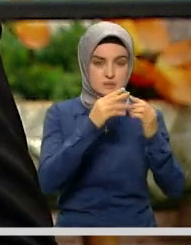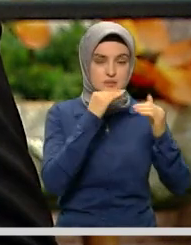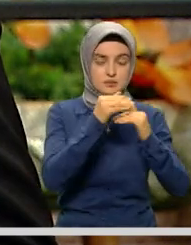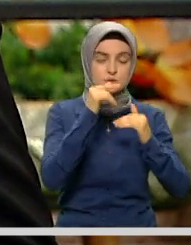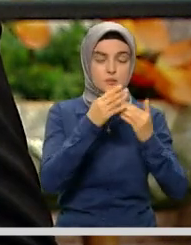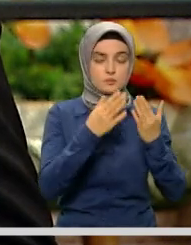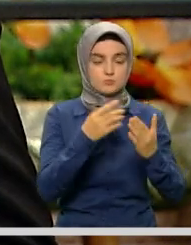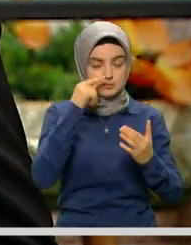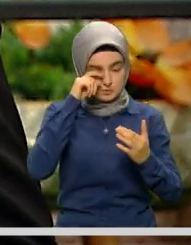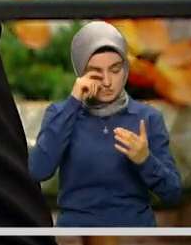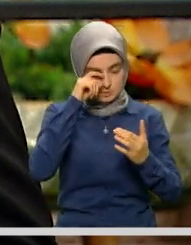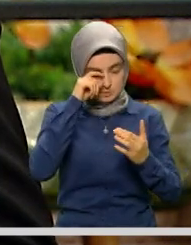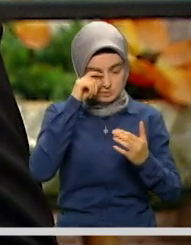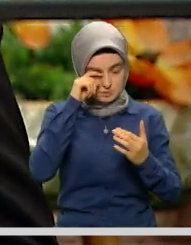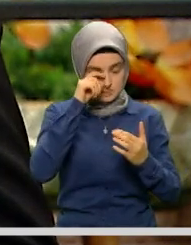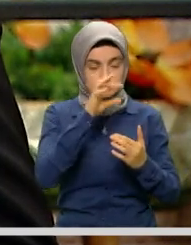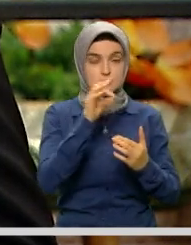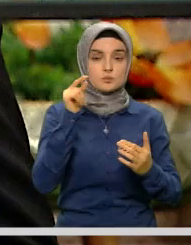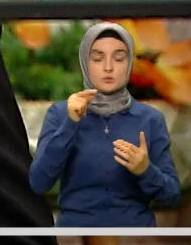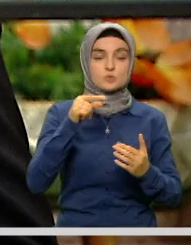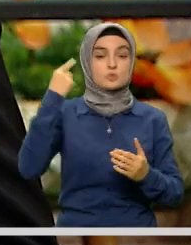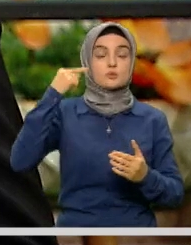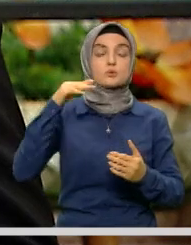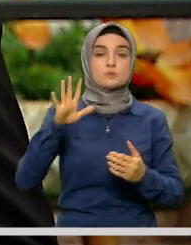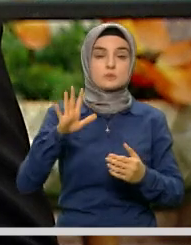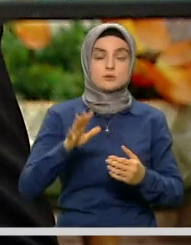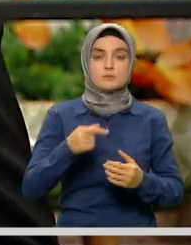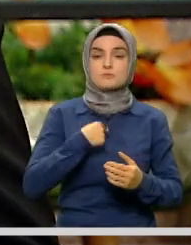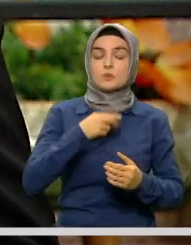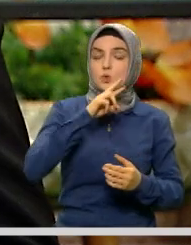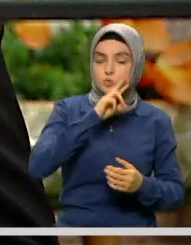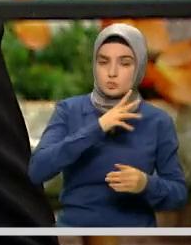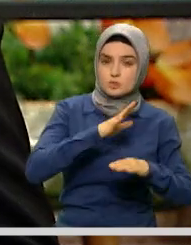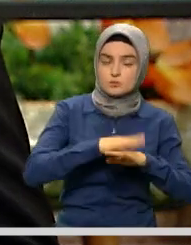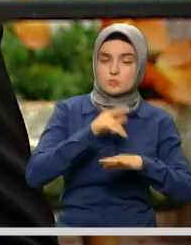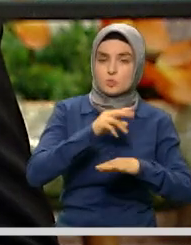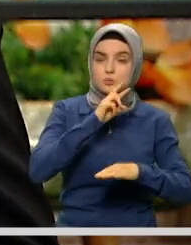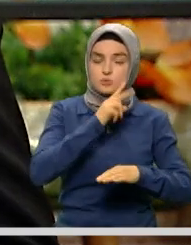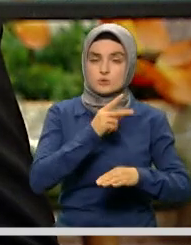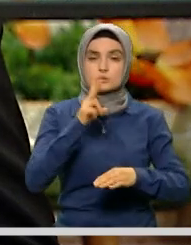hiçbir zaman şu yanılgıya düşmeyelim. Ben günah işledim ve o günahım neticesinde